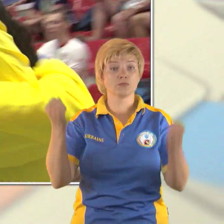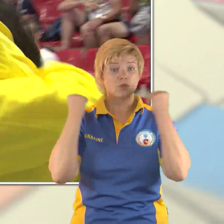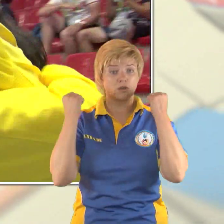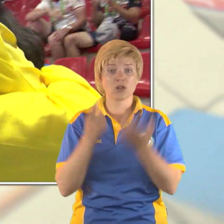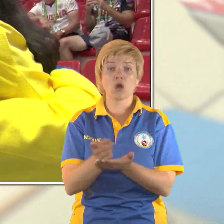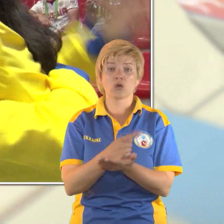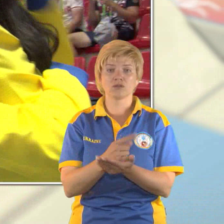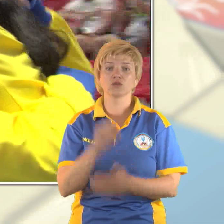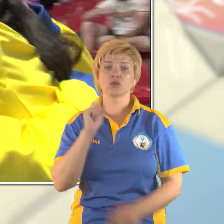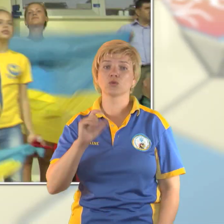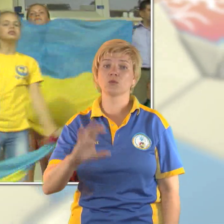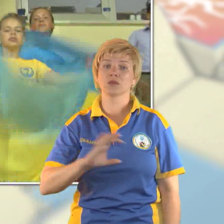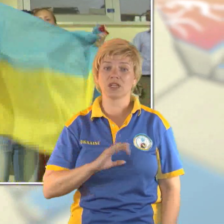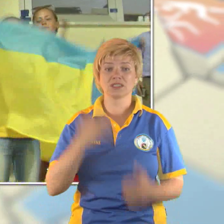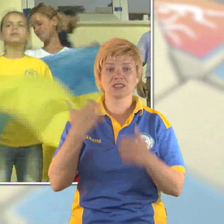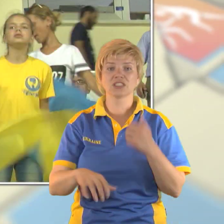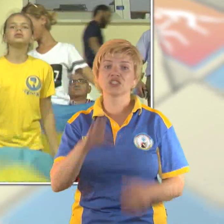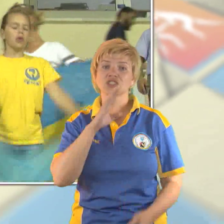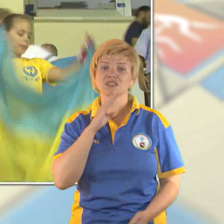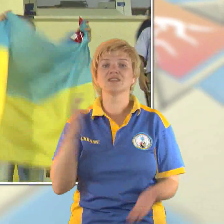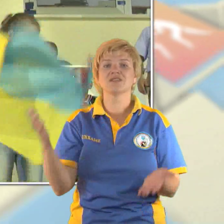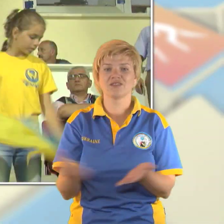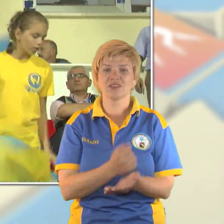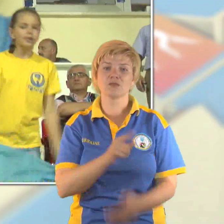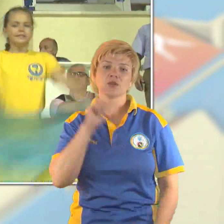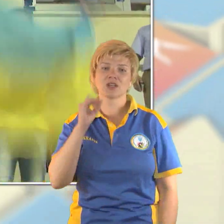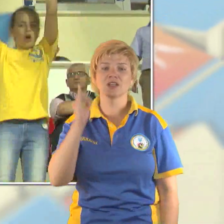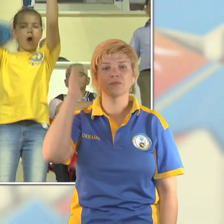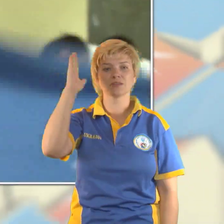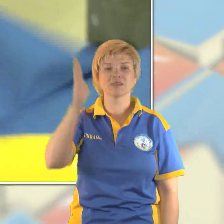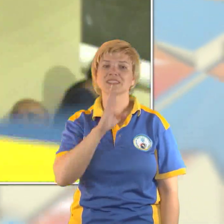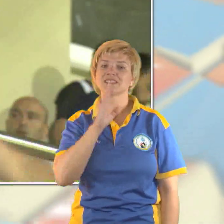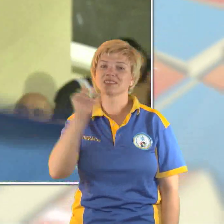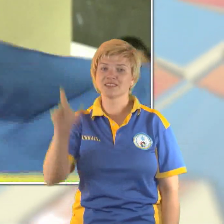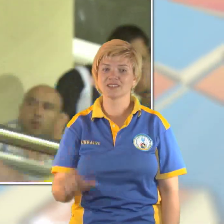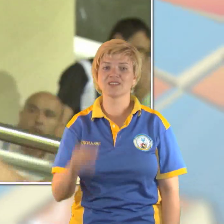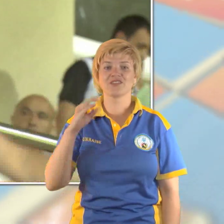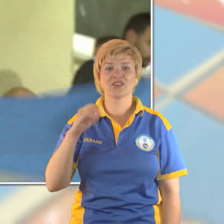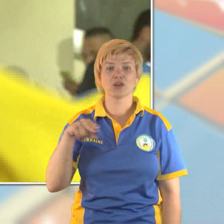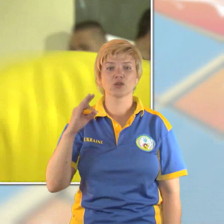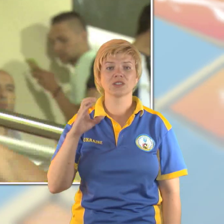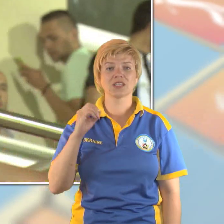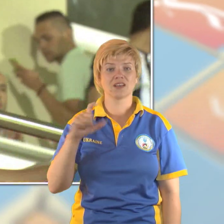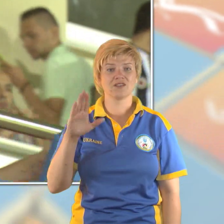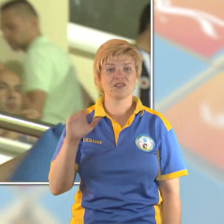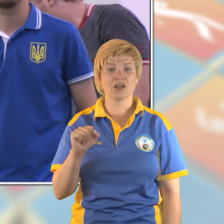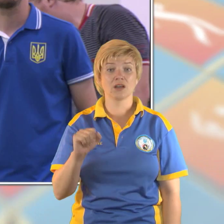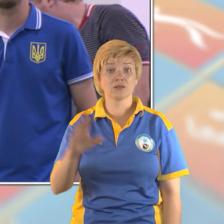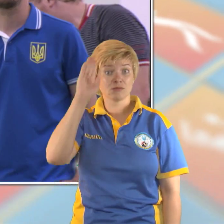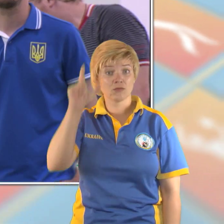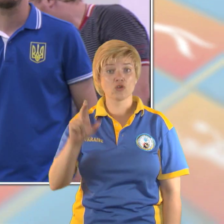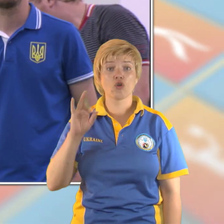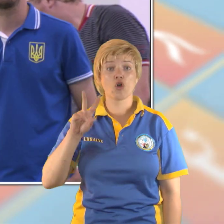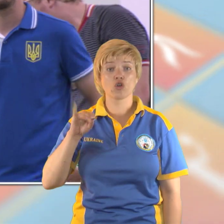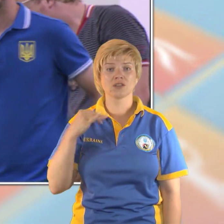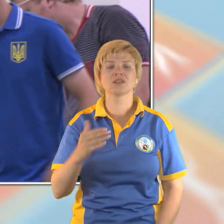У спортивному орієнтуванні золоту медаль серед жінок завоювала молода і перспективна Ганна Федосєєва.